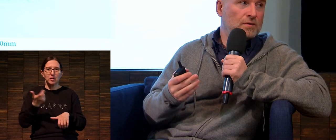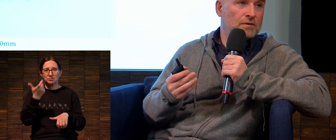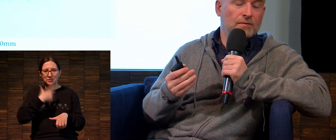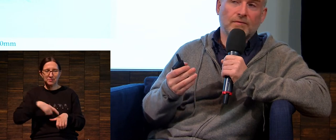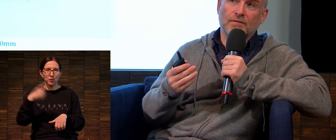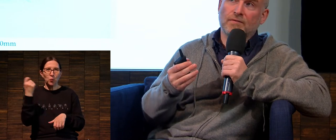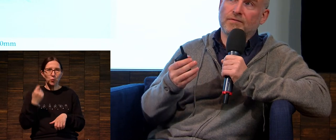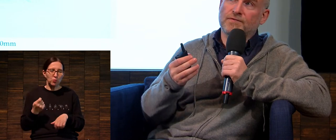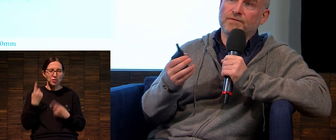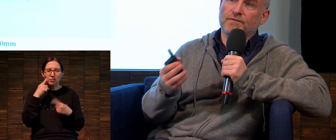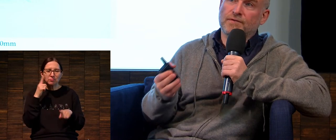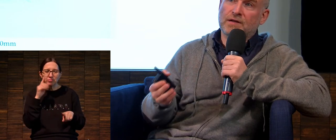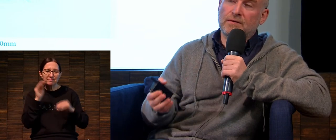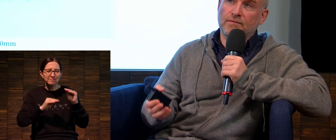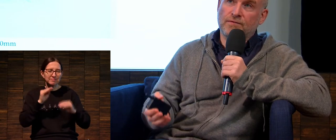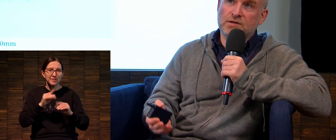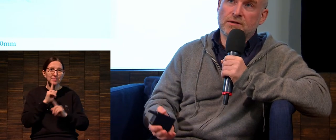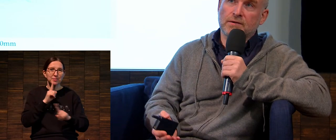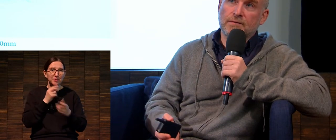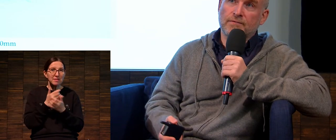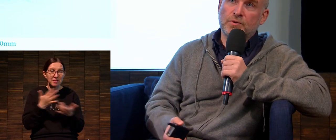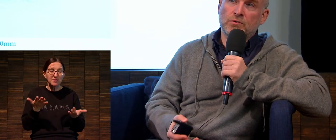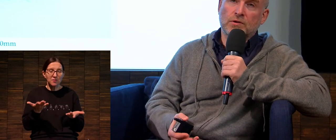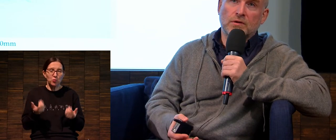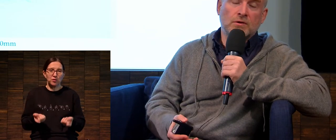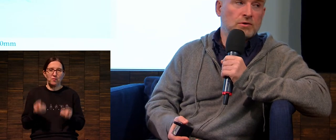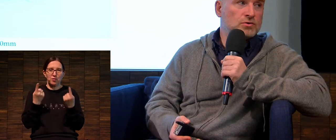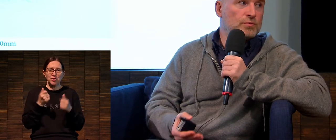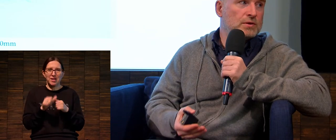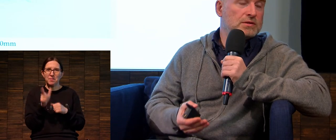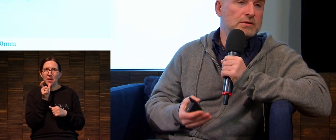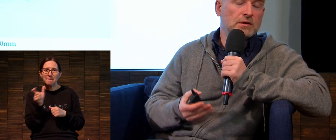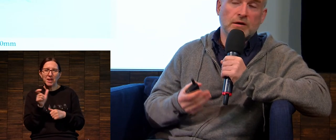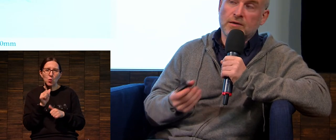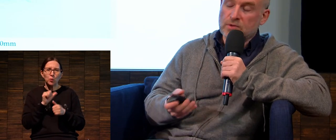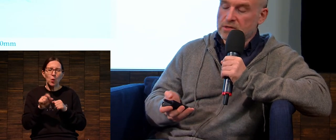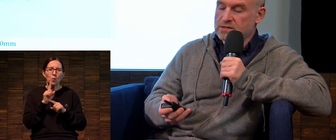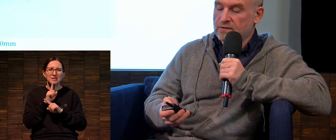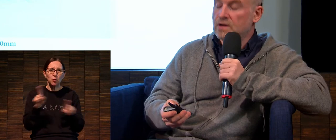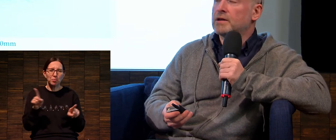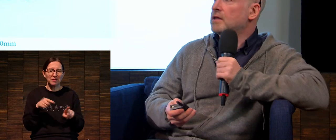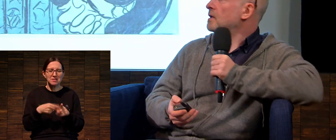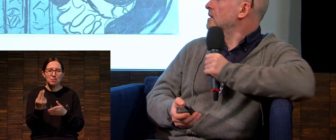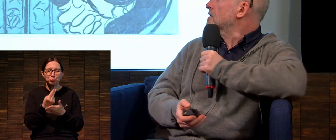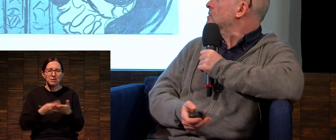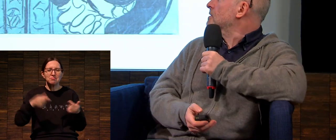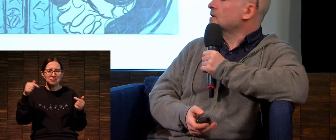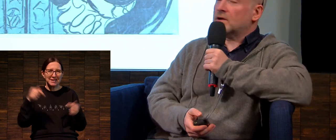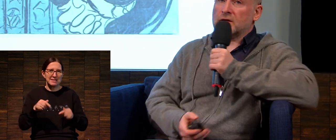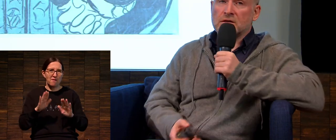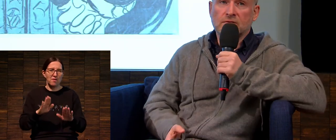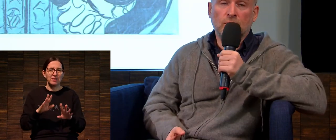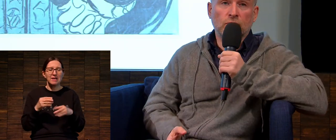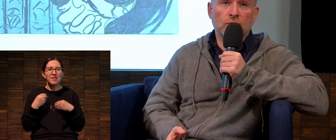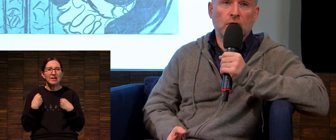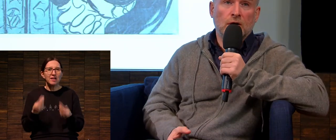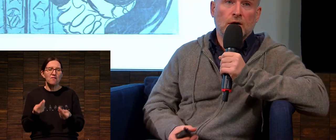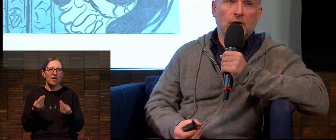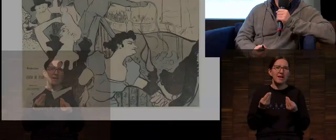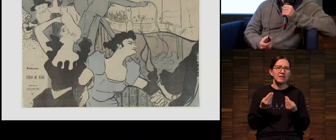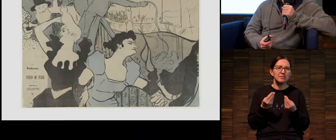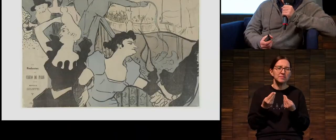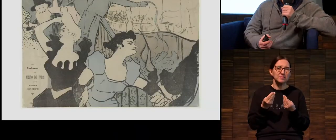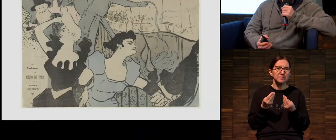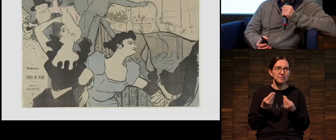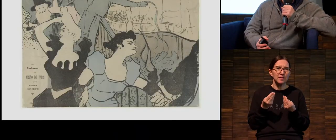вот тут вышли вперед ее особенности именно рисовальные, которые давали свободу